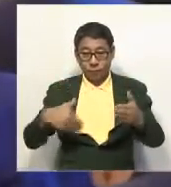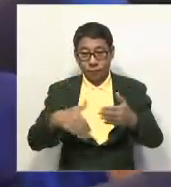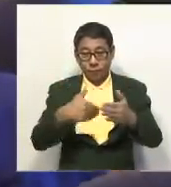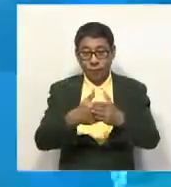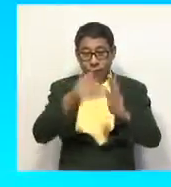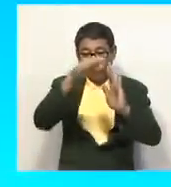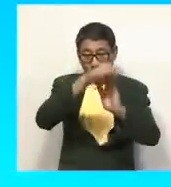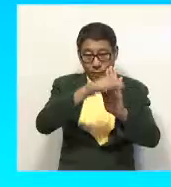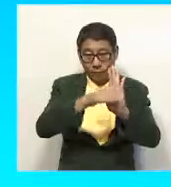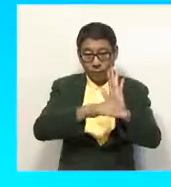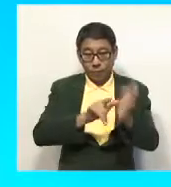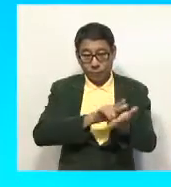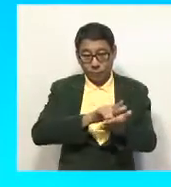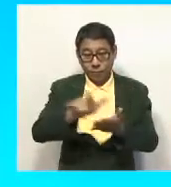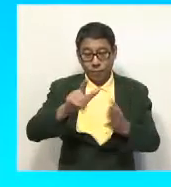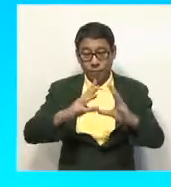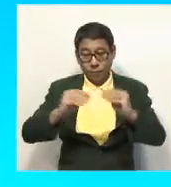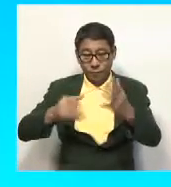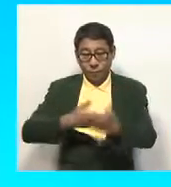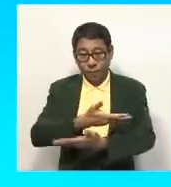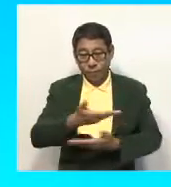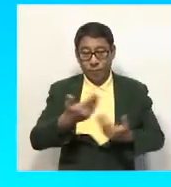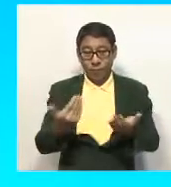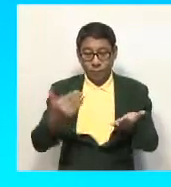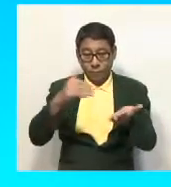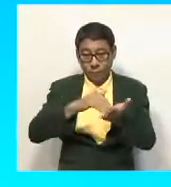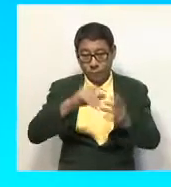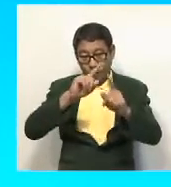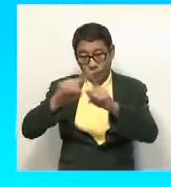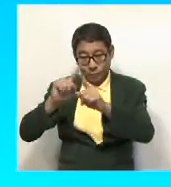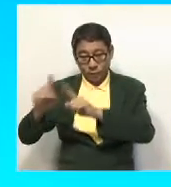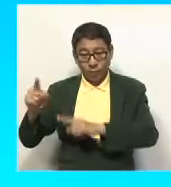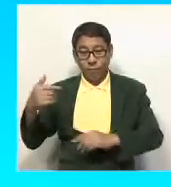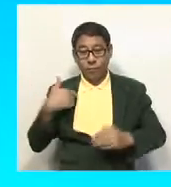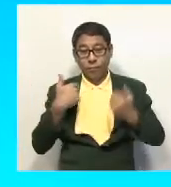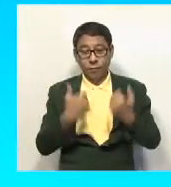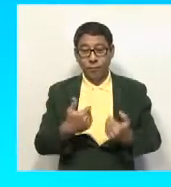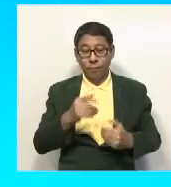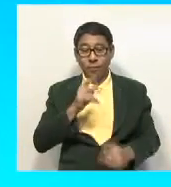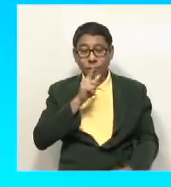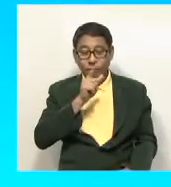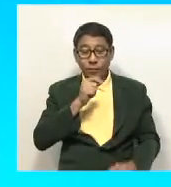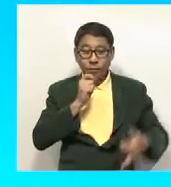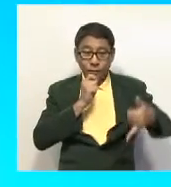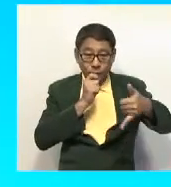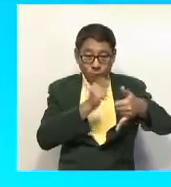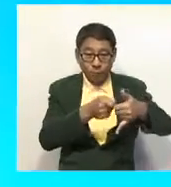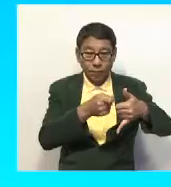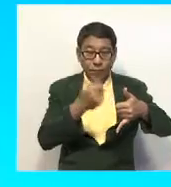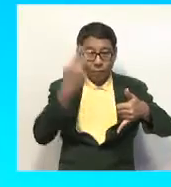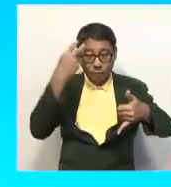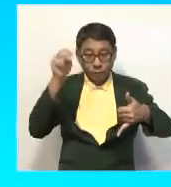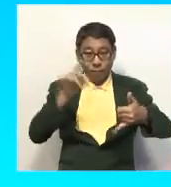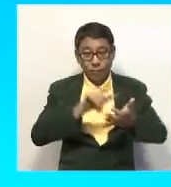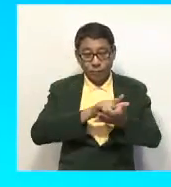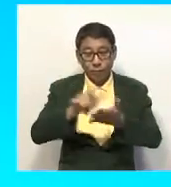แกรมมีกำหนดการที่จะเดินทางไปร่วมประชุมที่ต่างประเทศอีกหลายเวทีแล้วก็เมื่อผู้สื่อข่าวนะครับสอบถามว่าท่